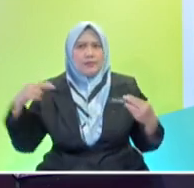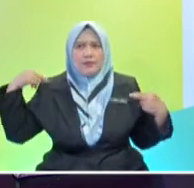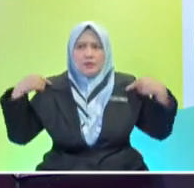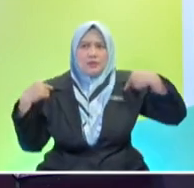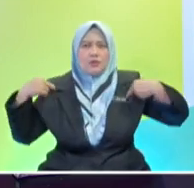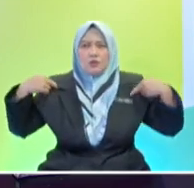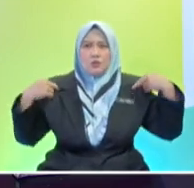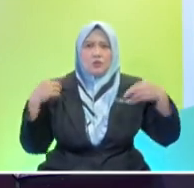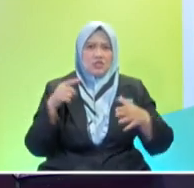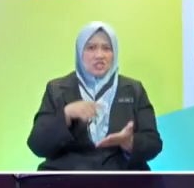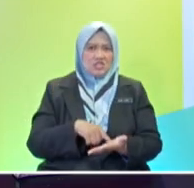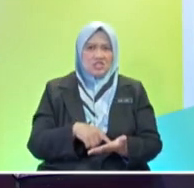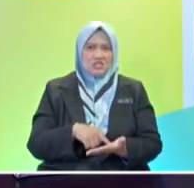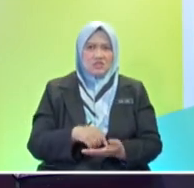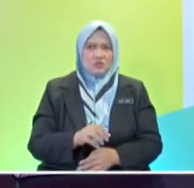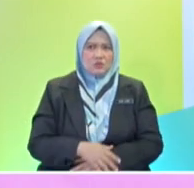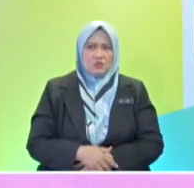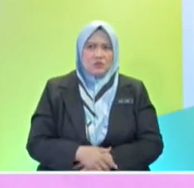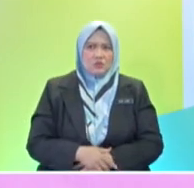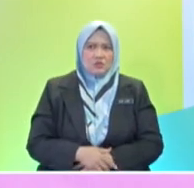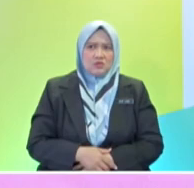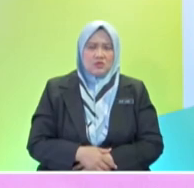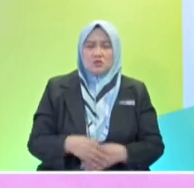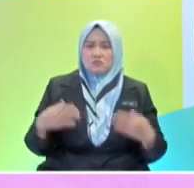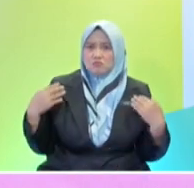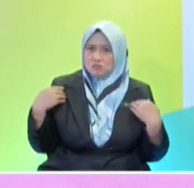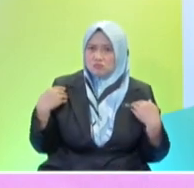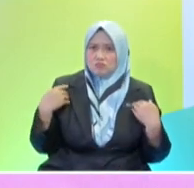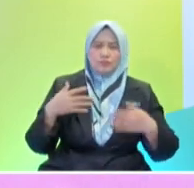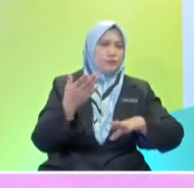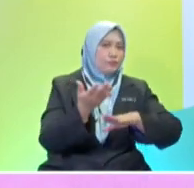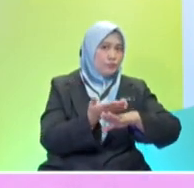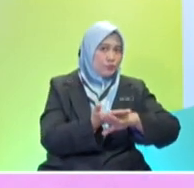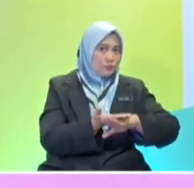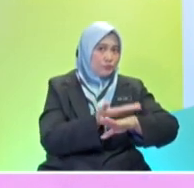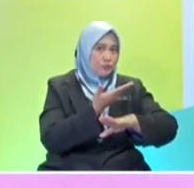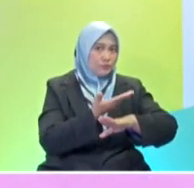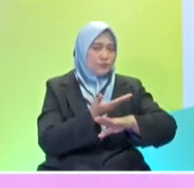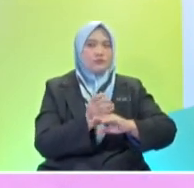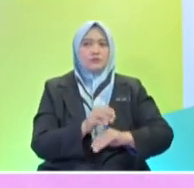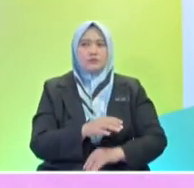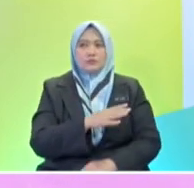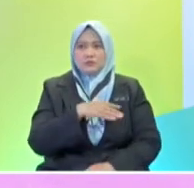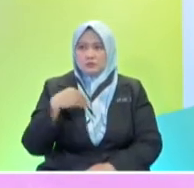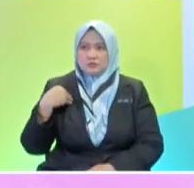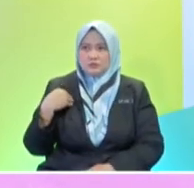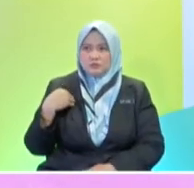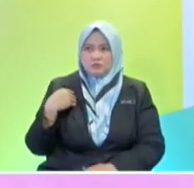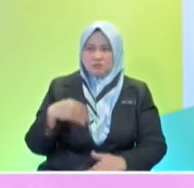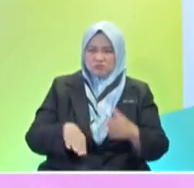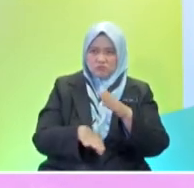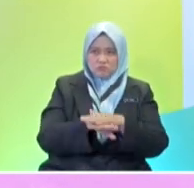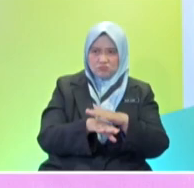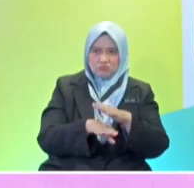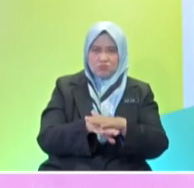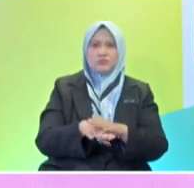kan cikgu, Mira tengok macam ada bulu haiwan ni. Yang bawah? Yang bawah pun macam